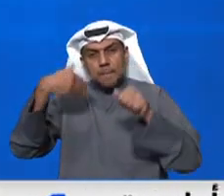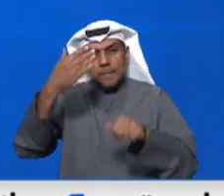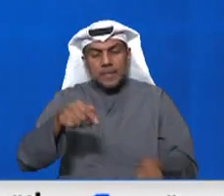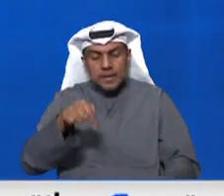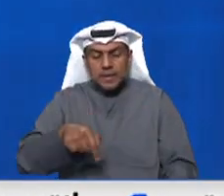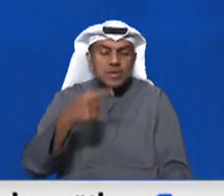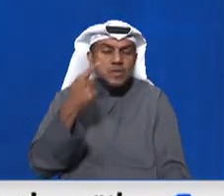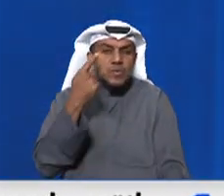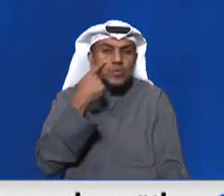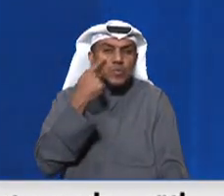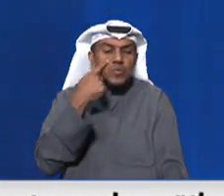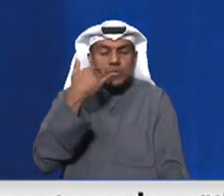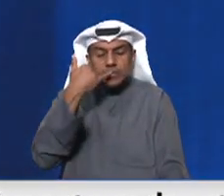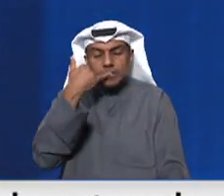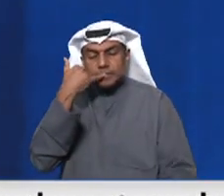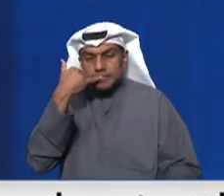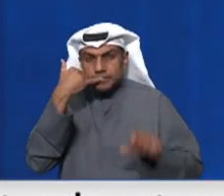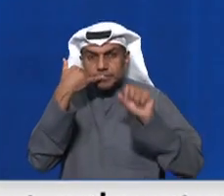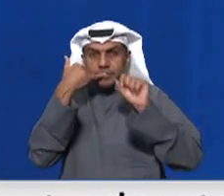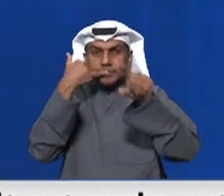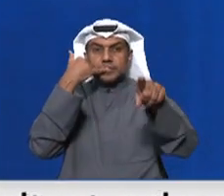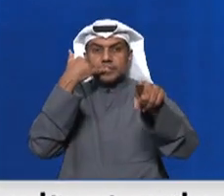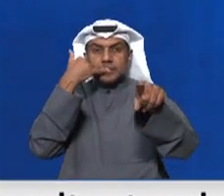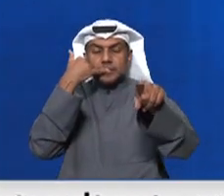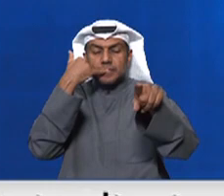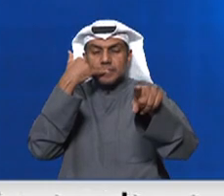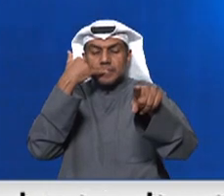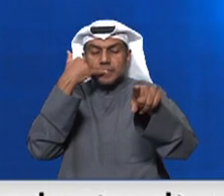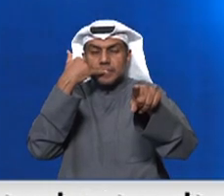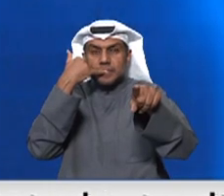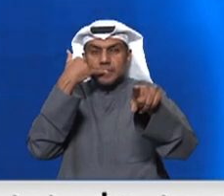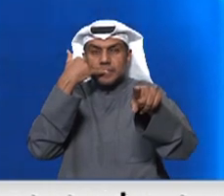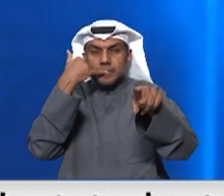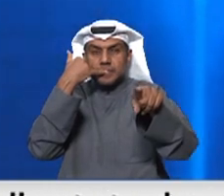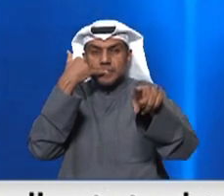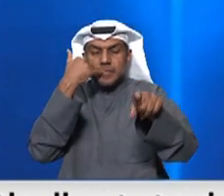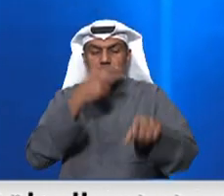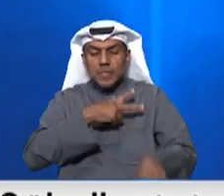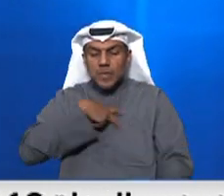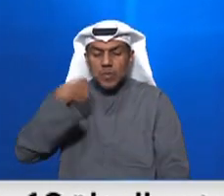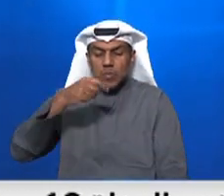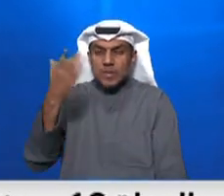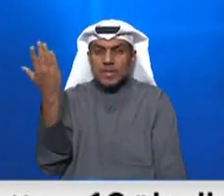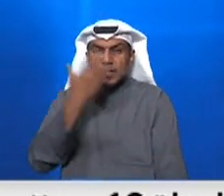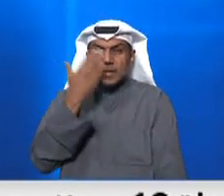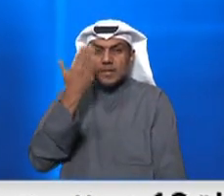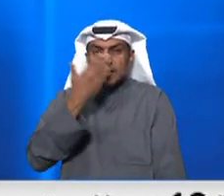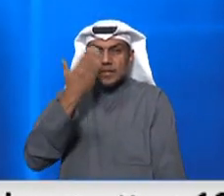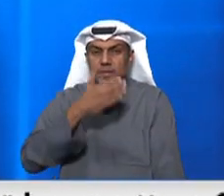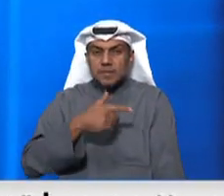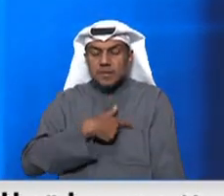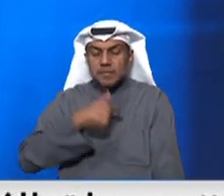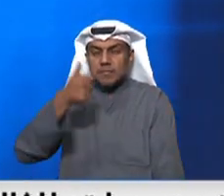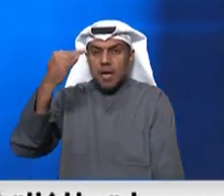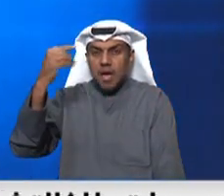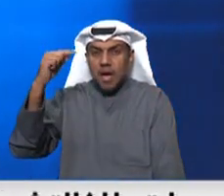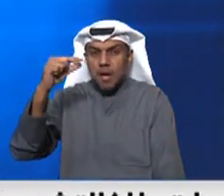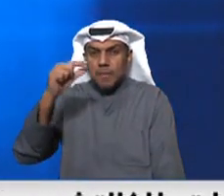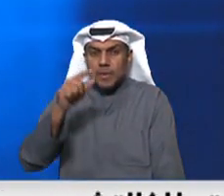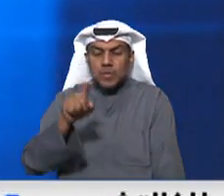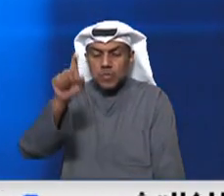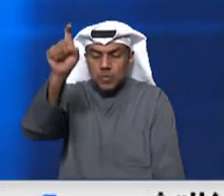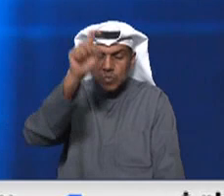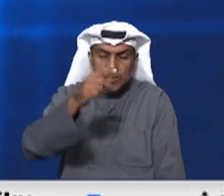مشاهدين الكرام، ينضم معنا عبر الهاتف المتحدث الرسمي باسم وزارة التربية الأستاذ أحمد لوهيد. أستاذ أحمد،